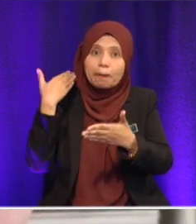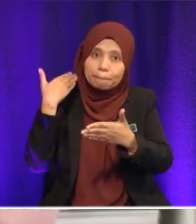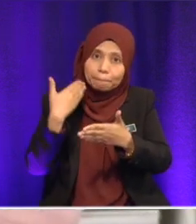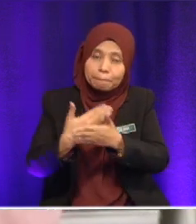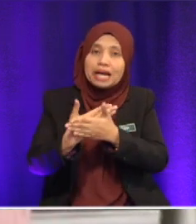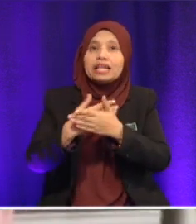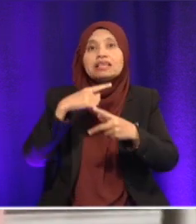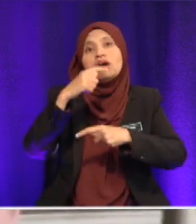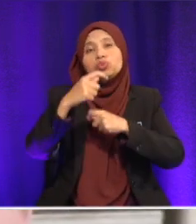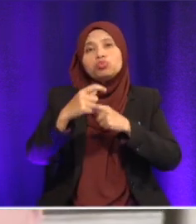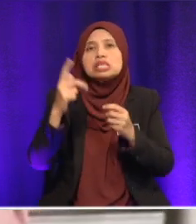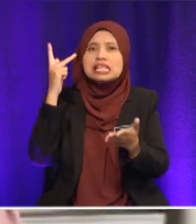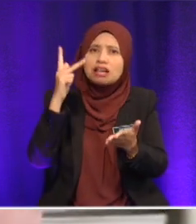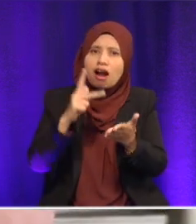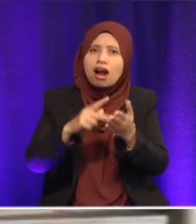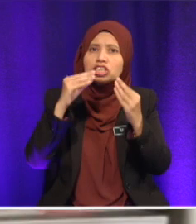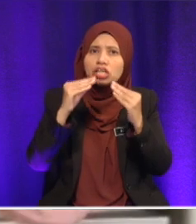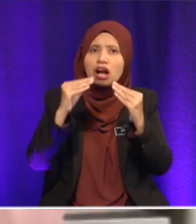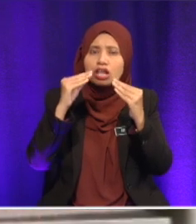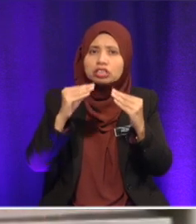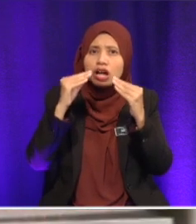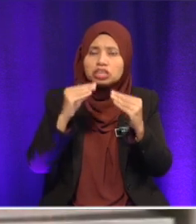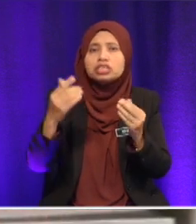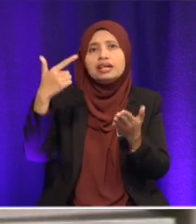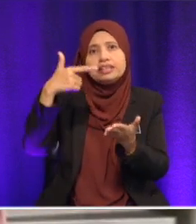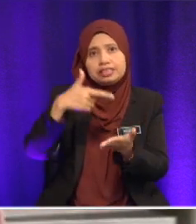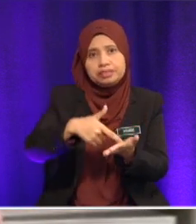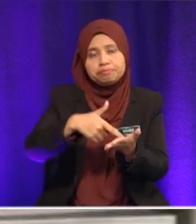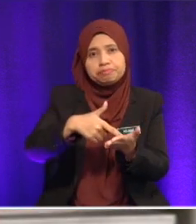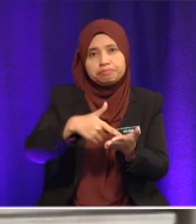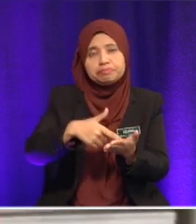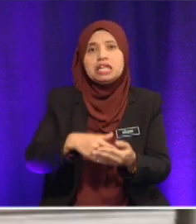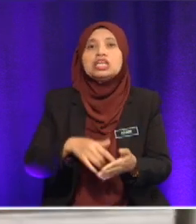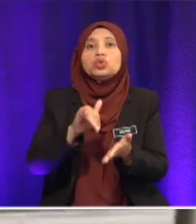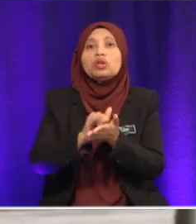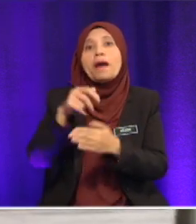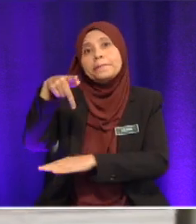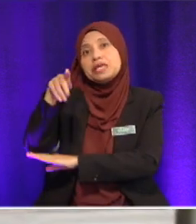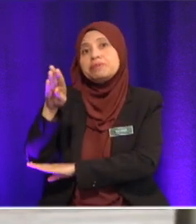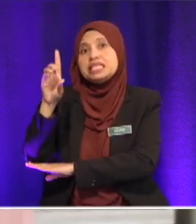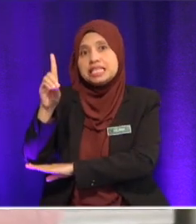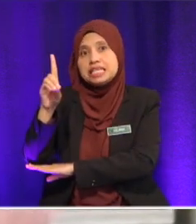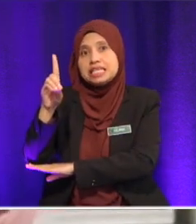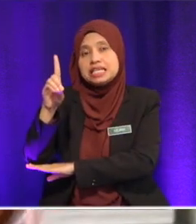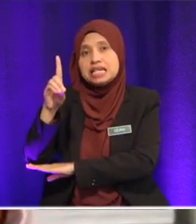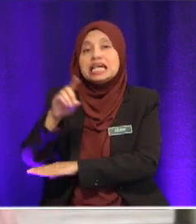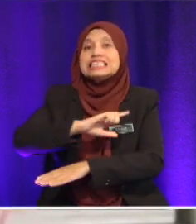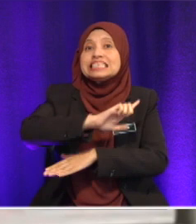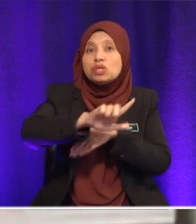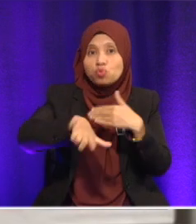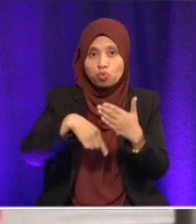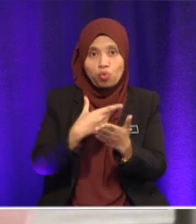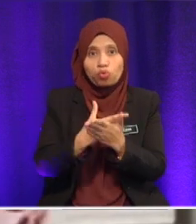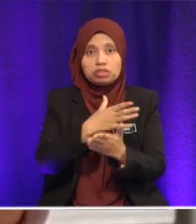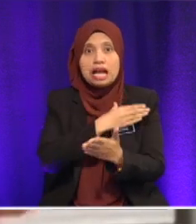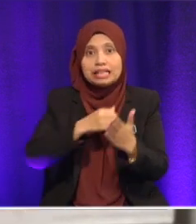mengajar dan nama baik sehingga hal yang terbaik Nah itulah menyeluruh